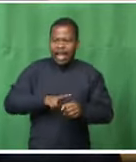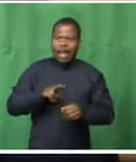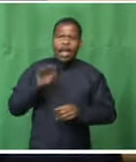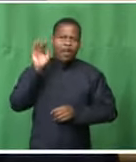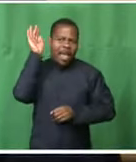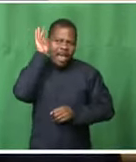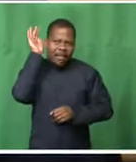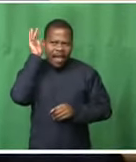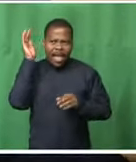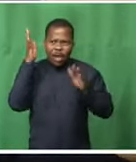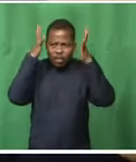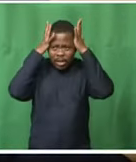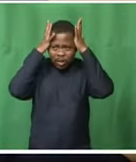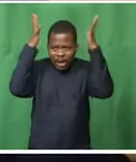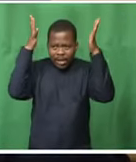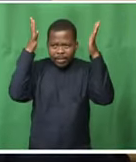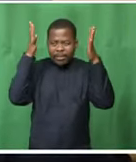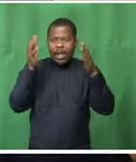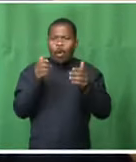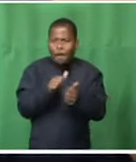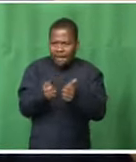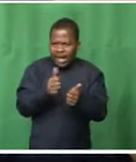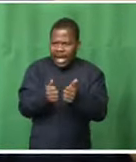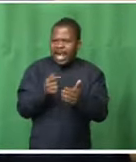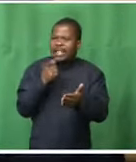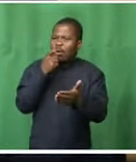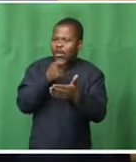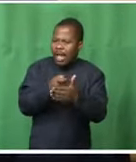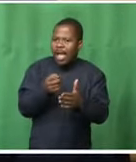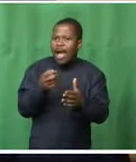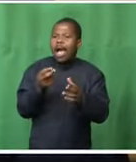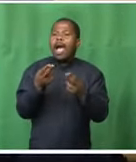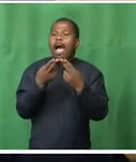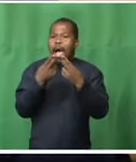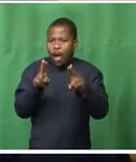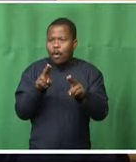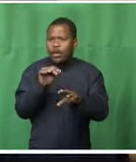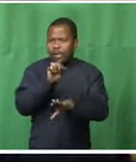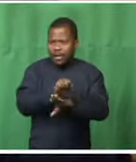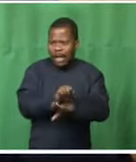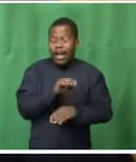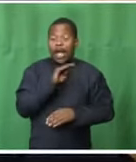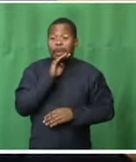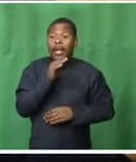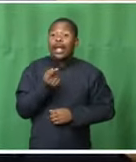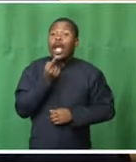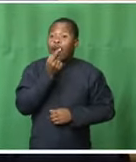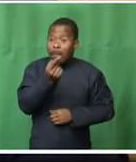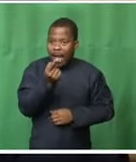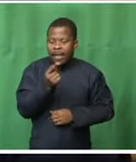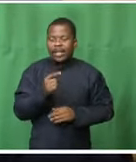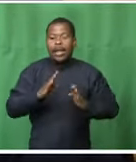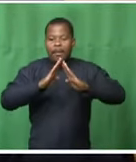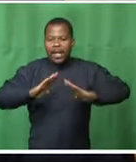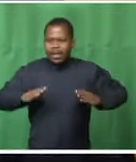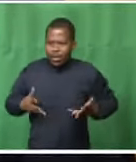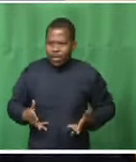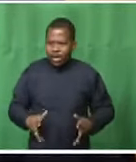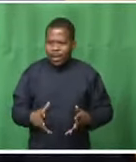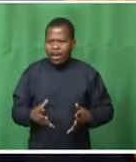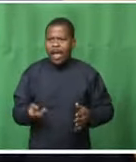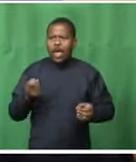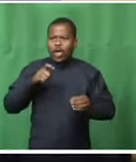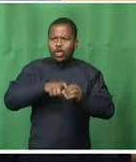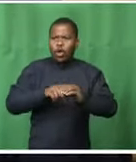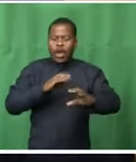wonke lesulima kwekhaya lo senelako ba iga ukuthi bawohlangana nelitiko la agriculture